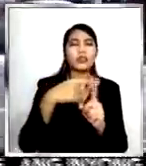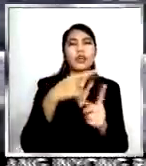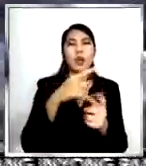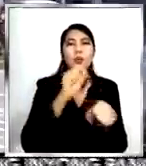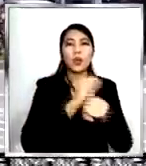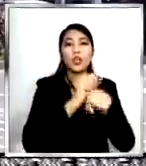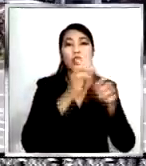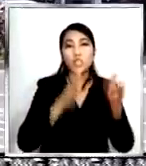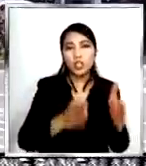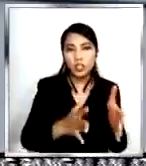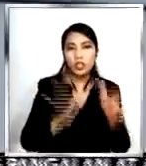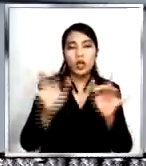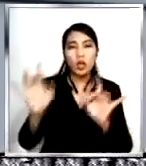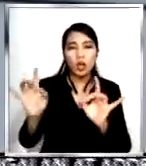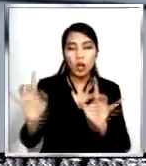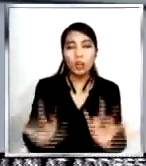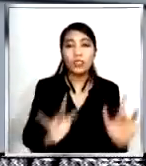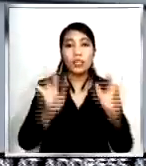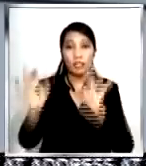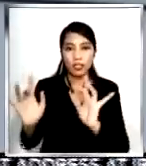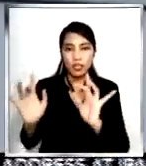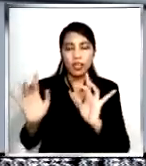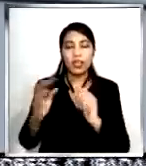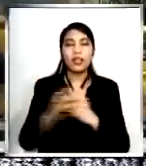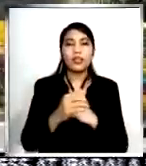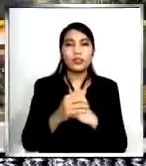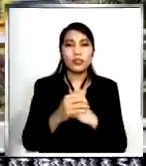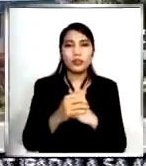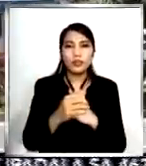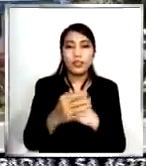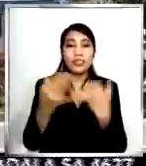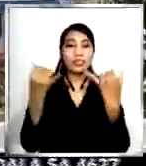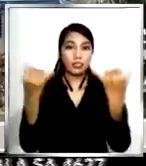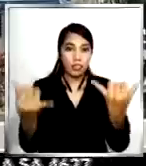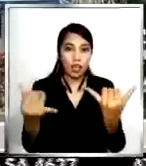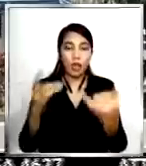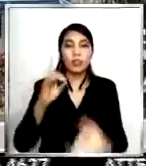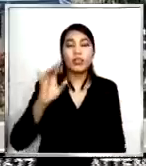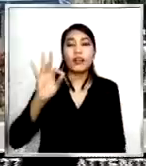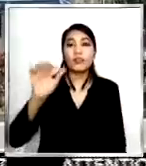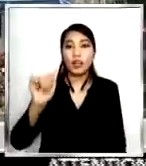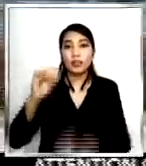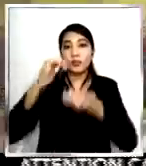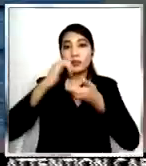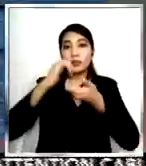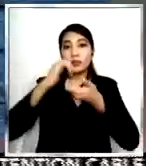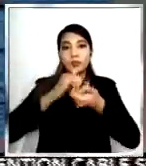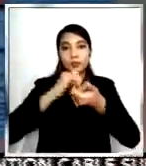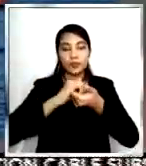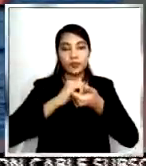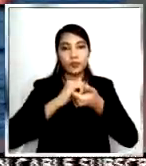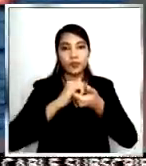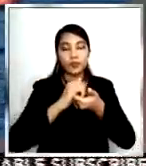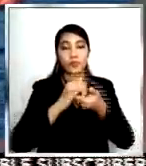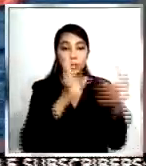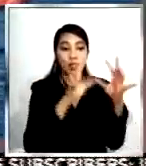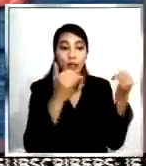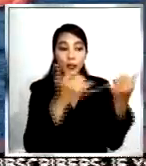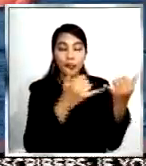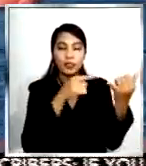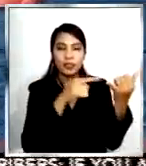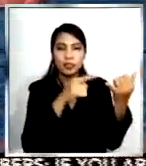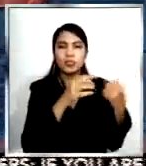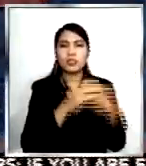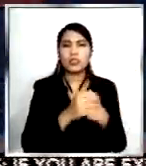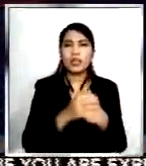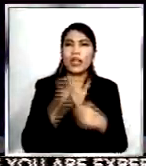DFA, OMWA at Polo ay nakikipag-ugnayan na rin sa Corporal Ship Management and Manning Corporation. Hindi pa malinaw kung bakit naglayag